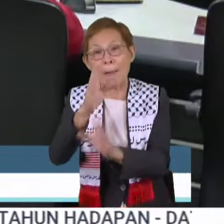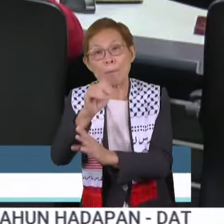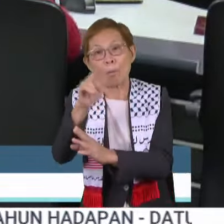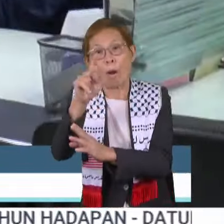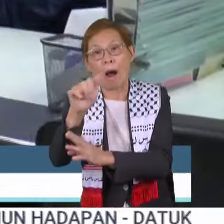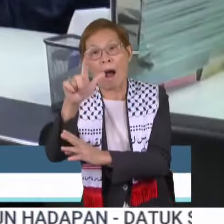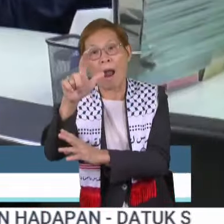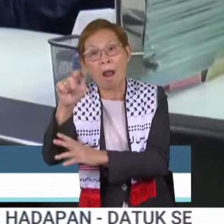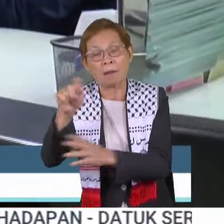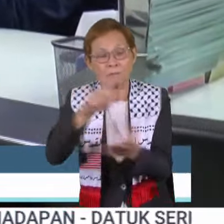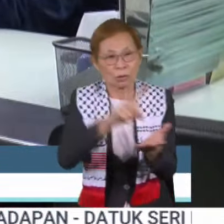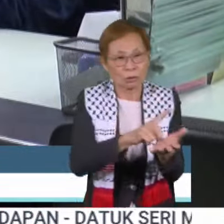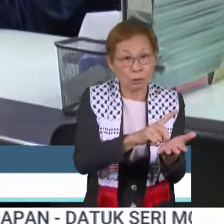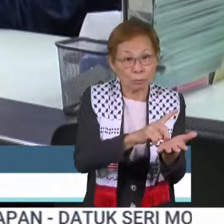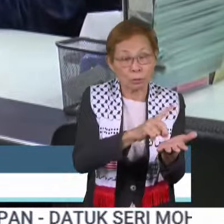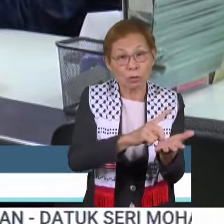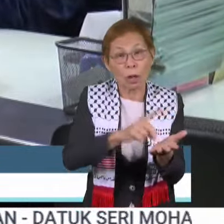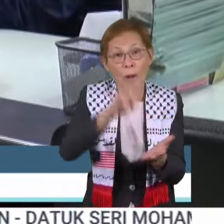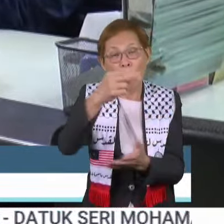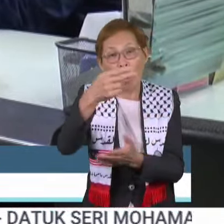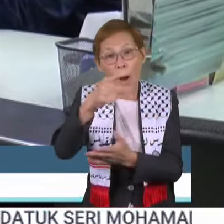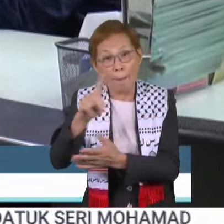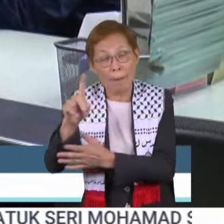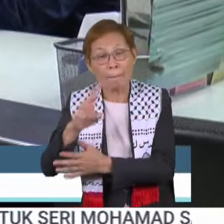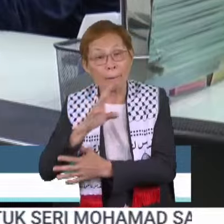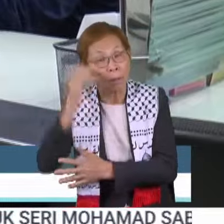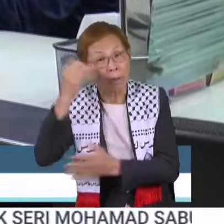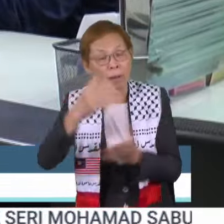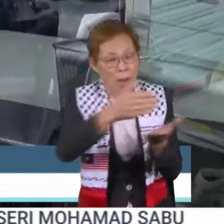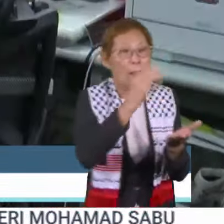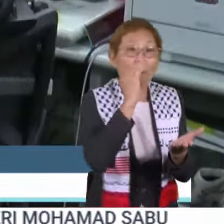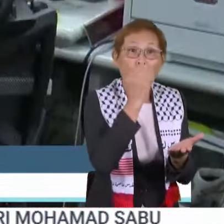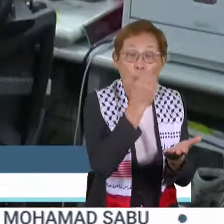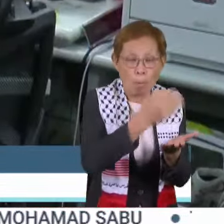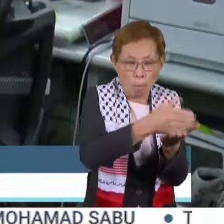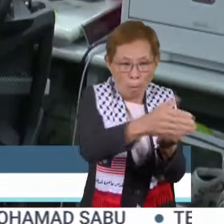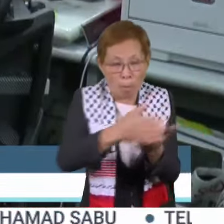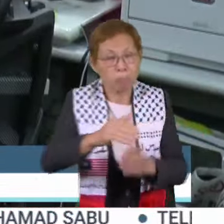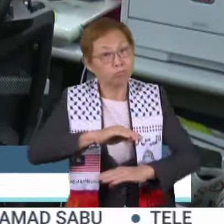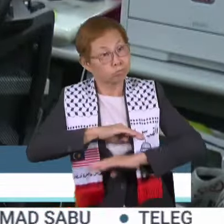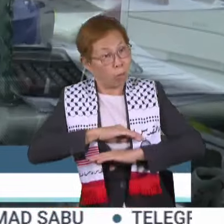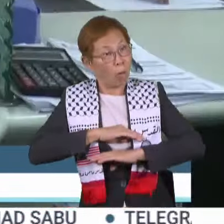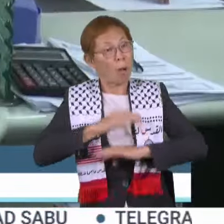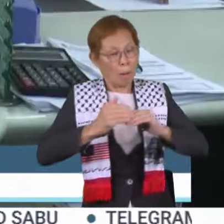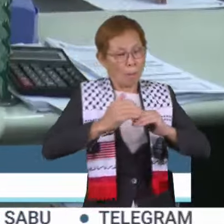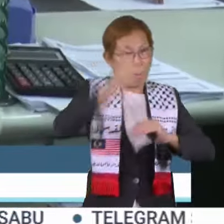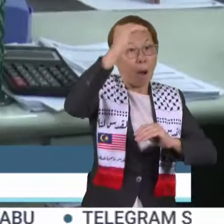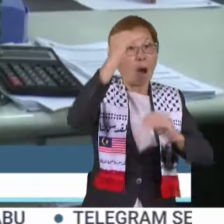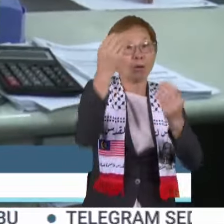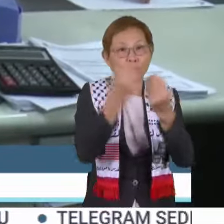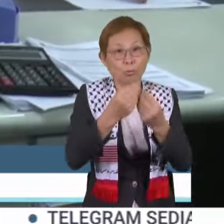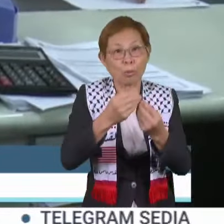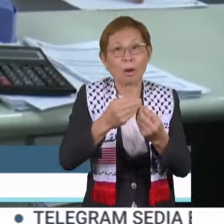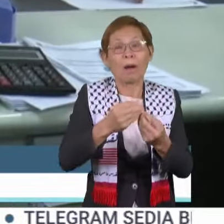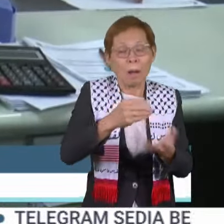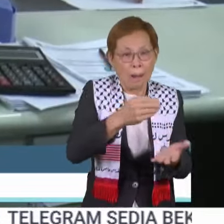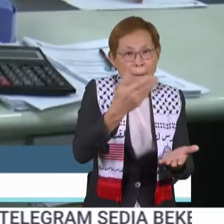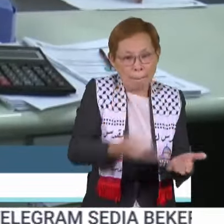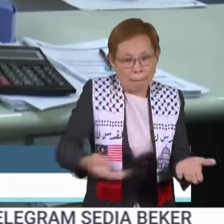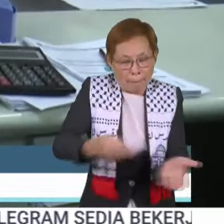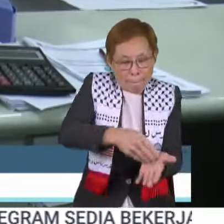Dr mohamadzal Nizam Abdul Rashid berpendapat dividen tersebut disifatkan munasabah melebihi kadar inflasi semasa